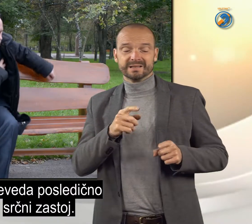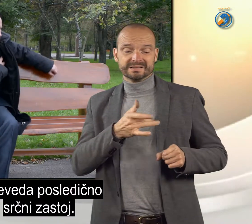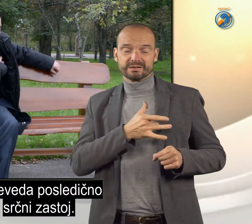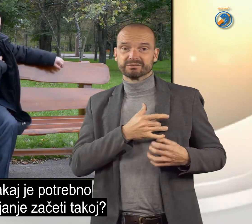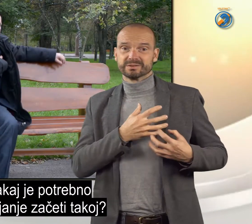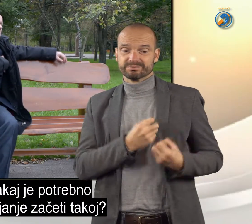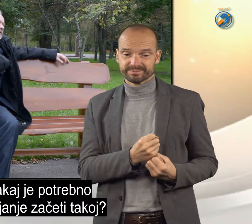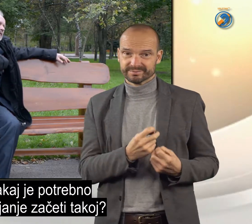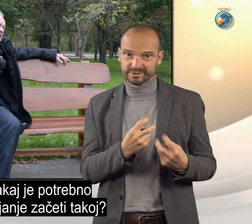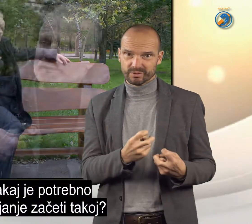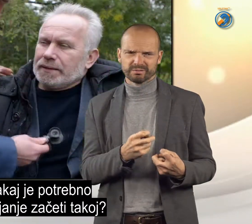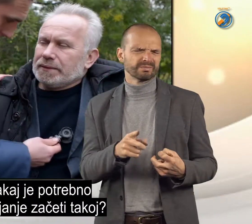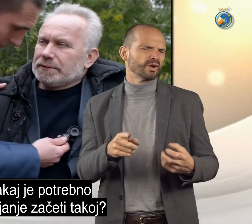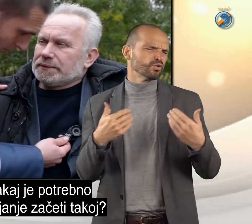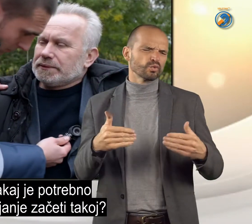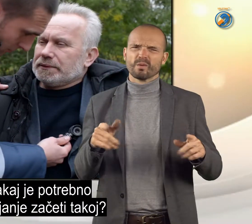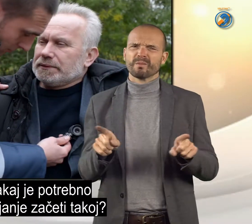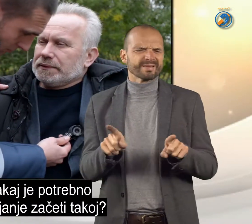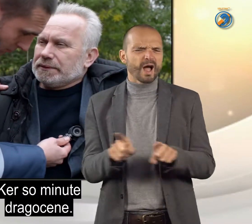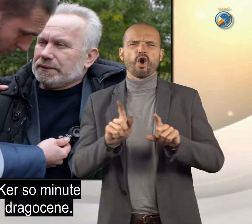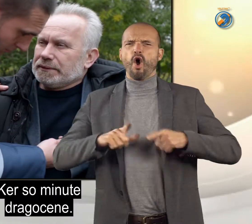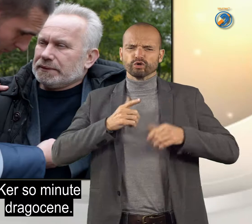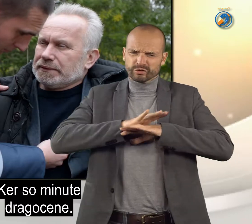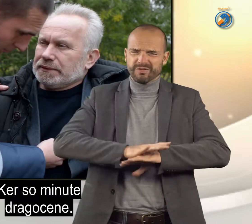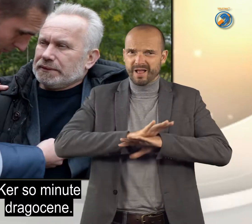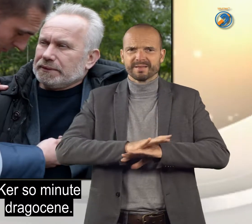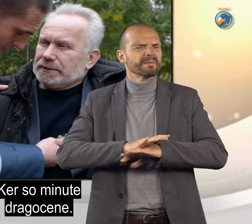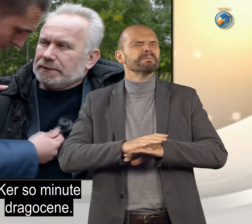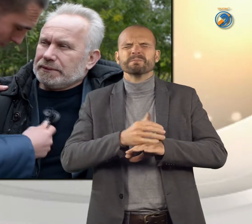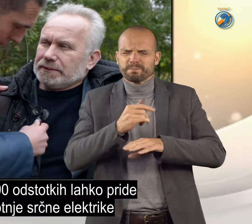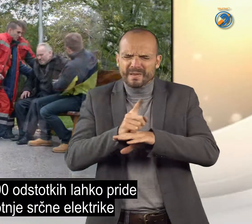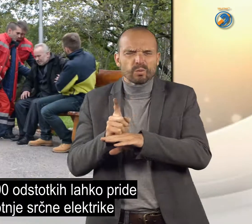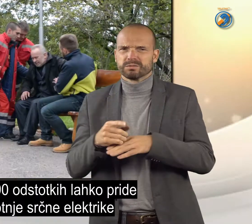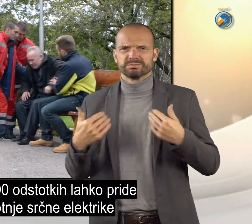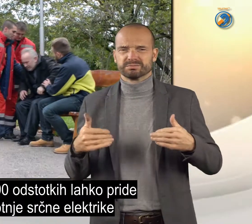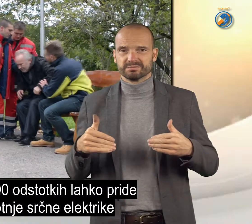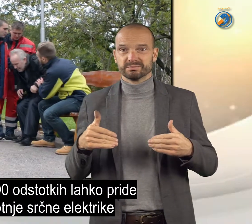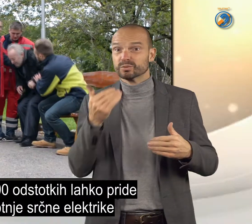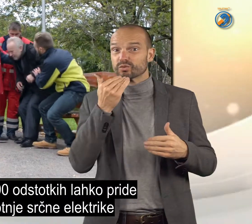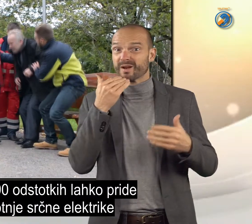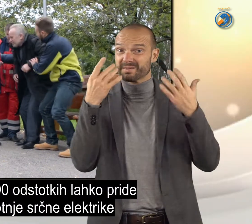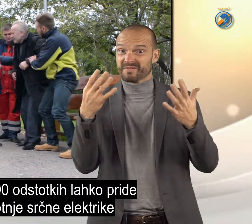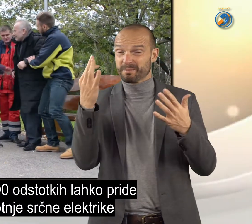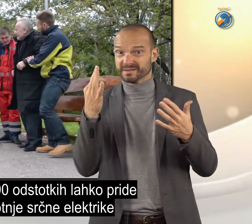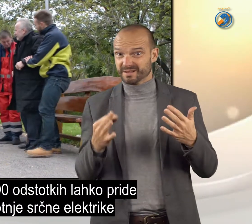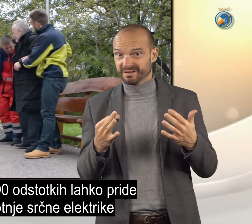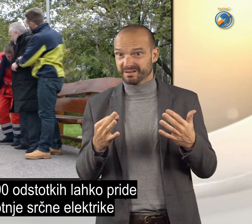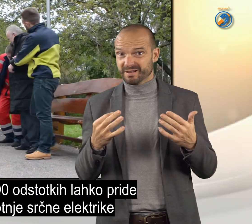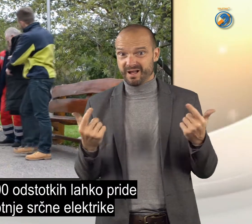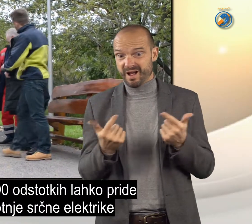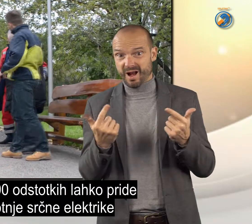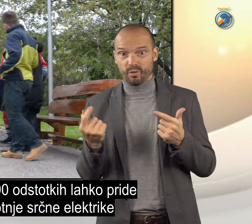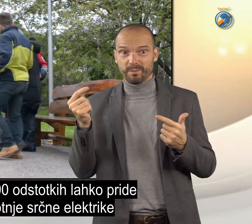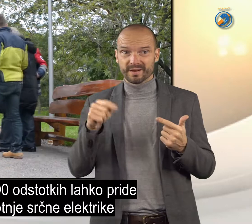zastoj. Zakaj je potrebno takoj začeti oživljanje? Zaradi tega, ker so minute dragocene. Skoraj v 90% lahko pride do